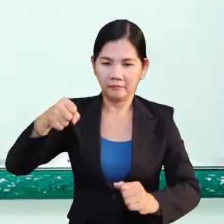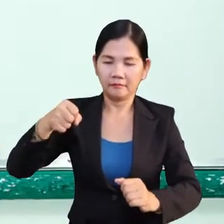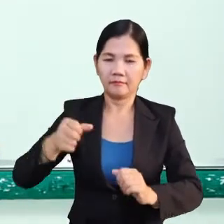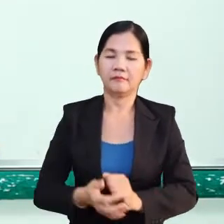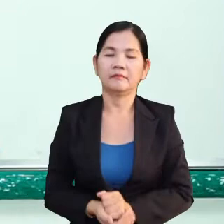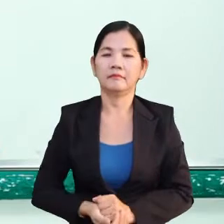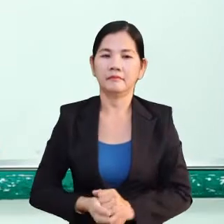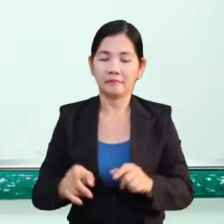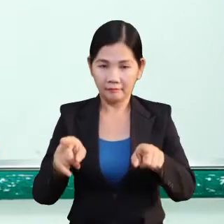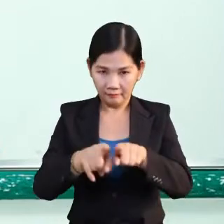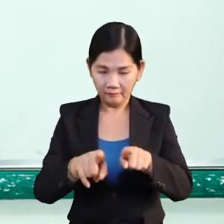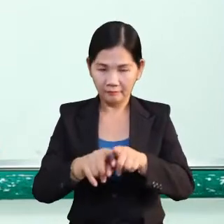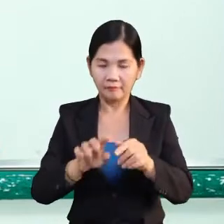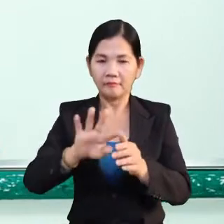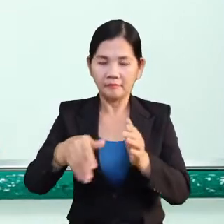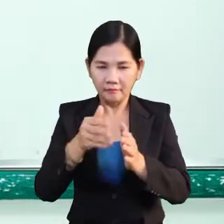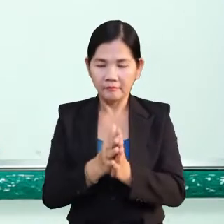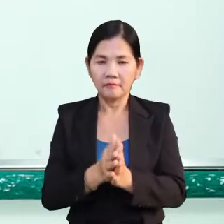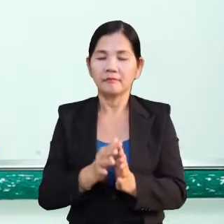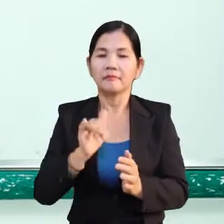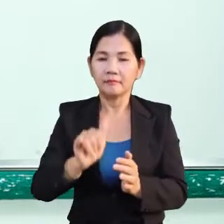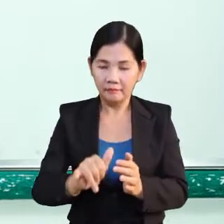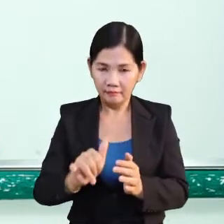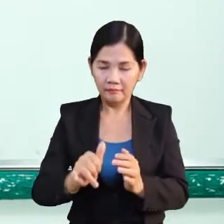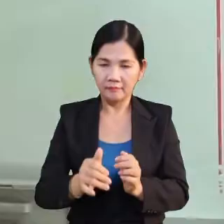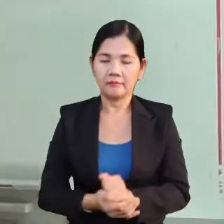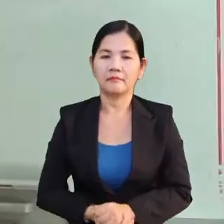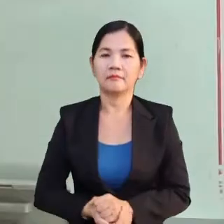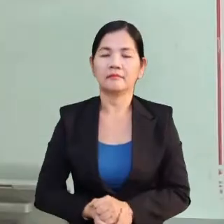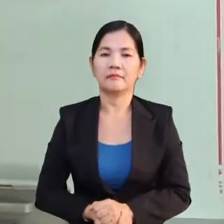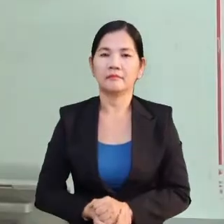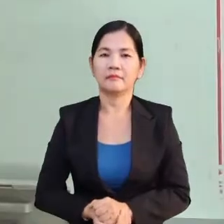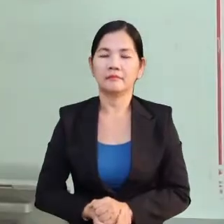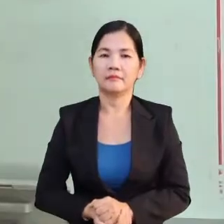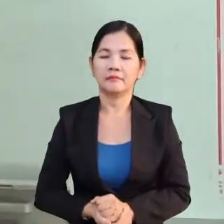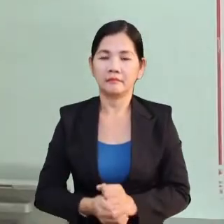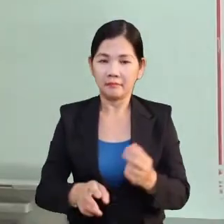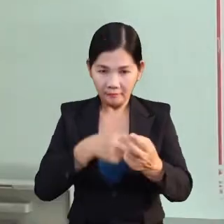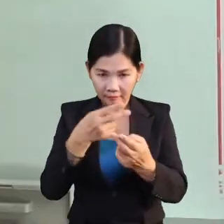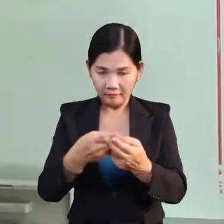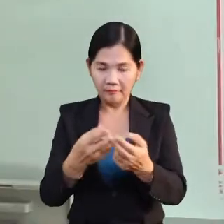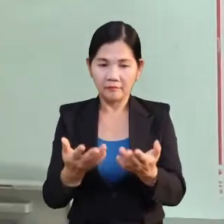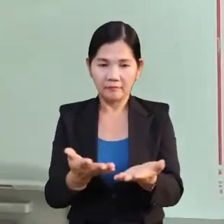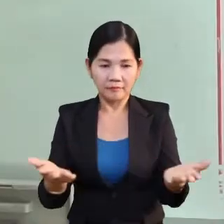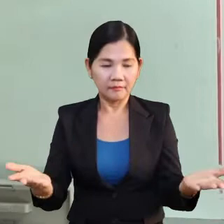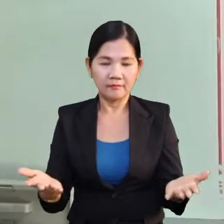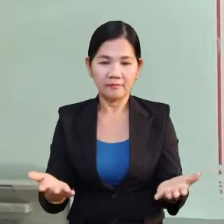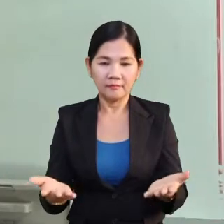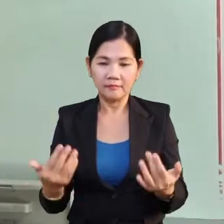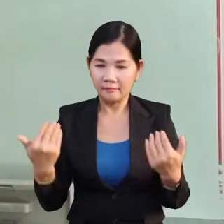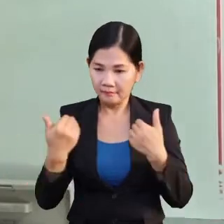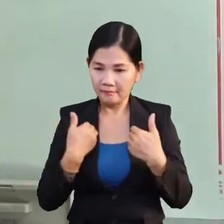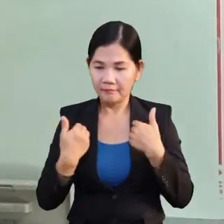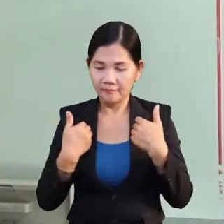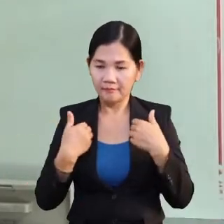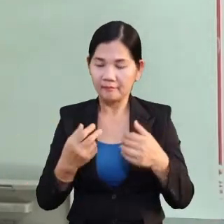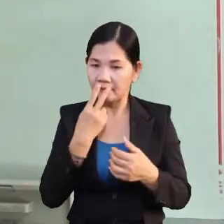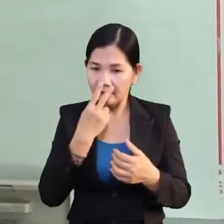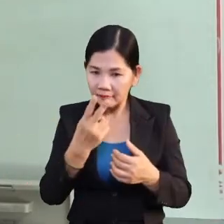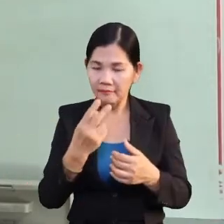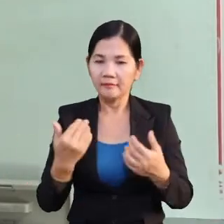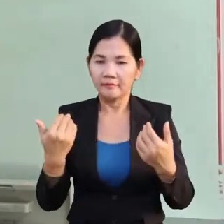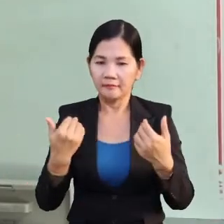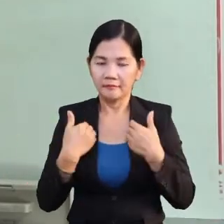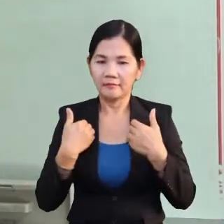បដែរចាអស់នៅកូនគិតមើលមកកូនណាឆ្លើយបានណាអស់នៅណាមានអីទៀតចាំមើល